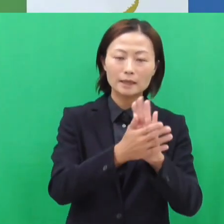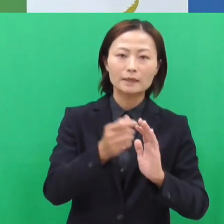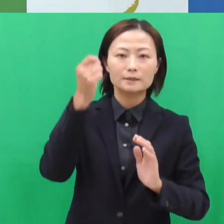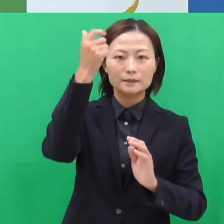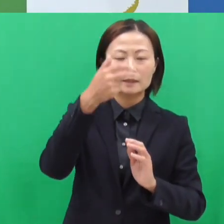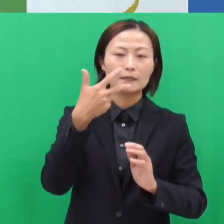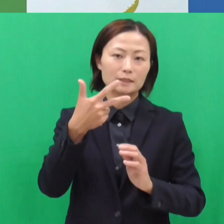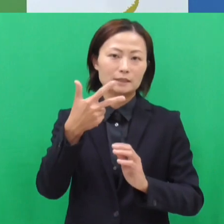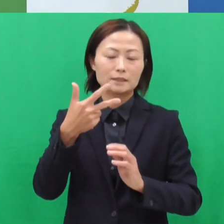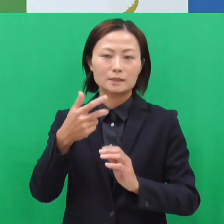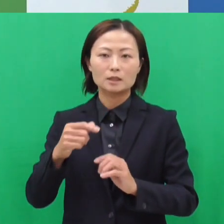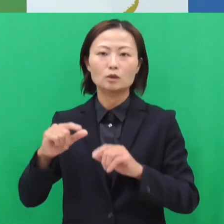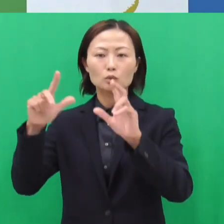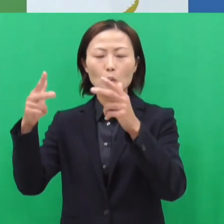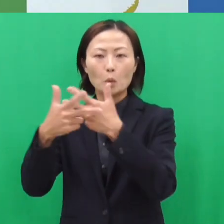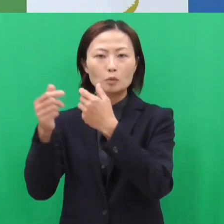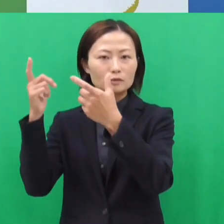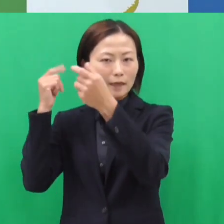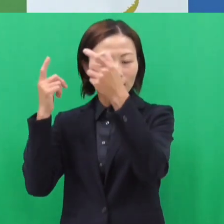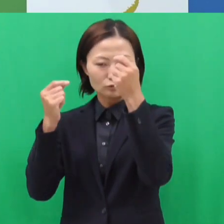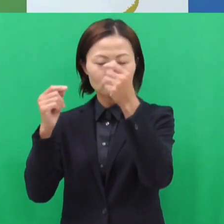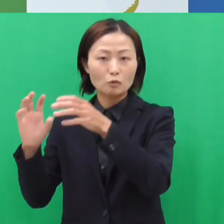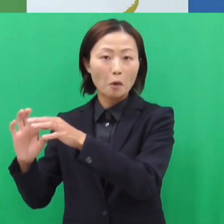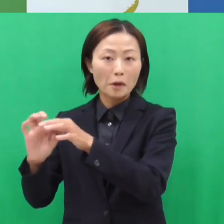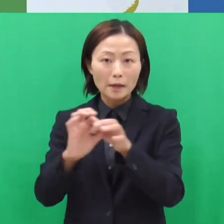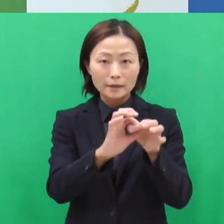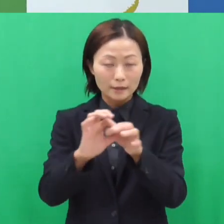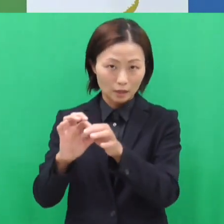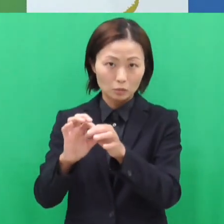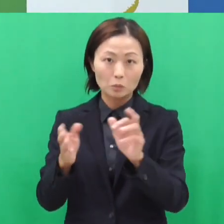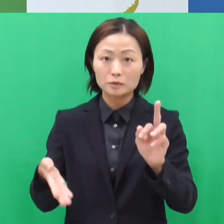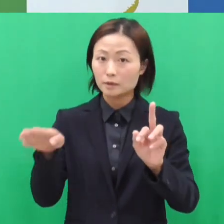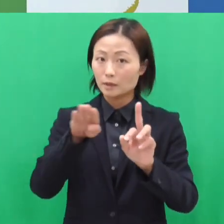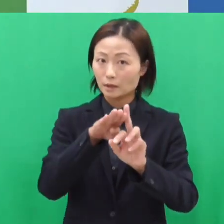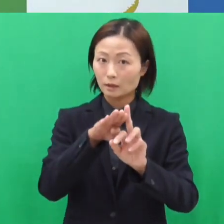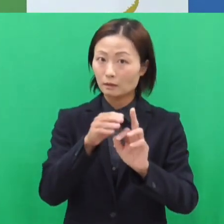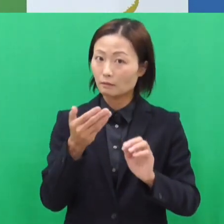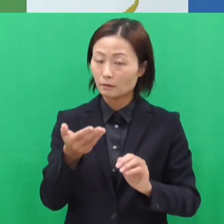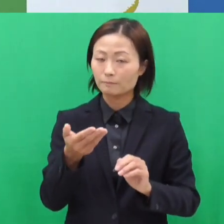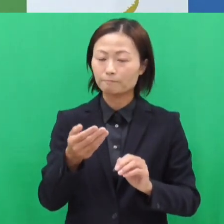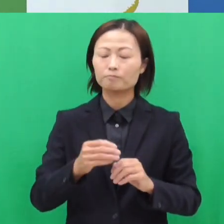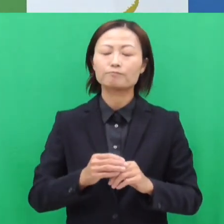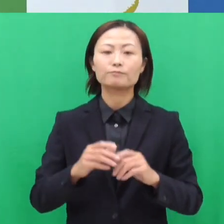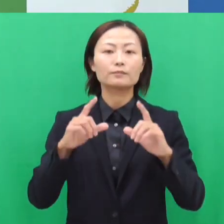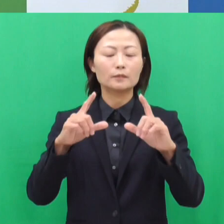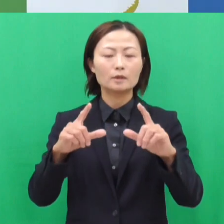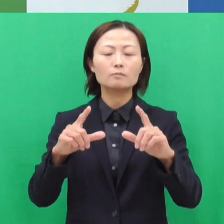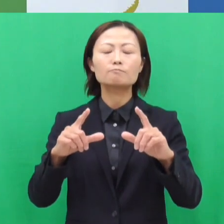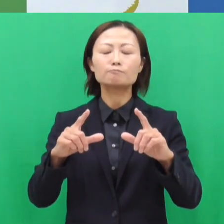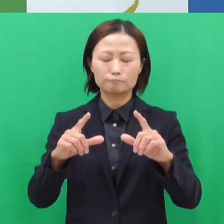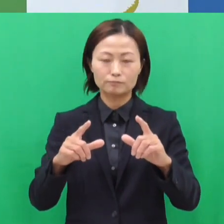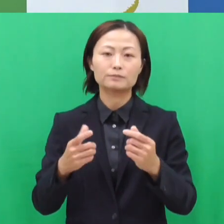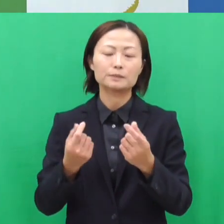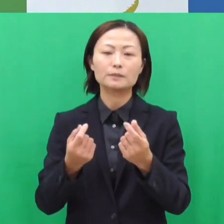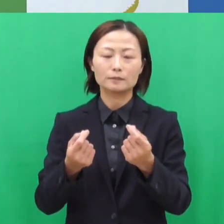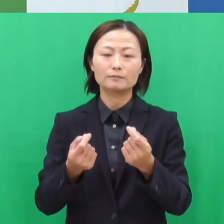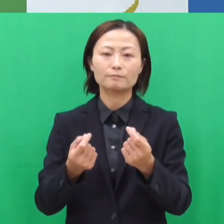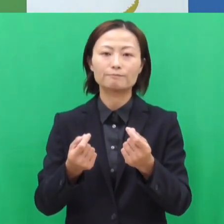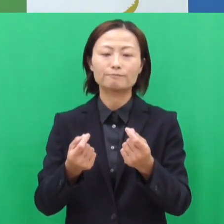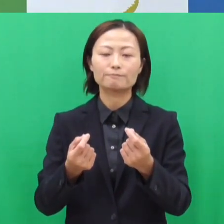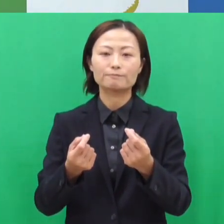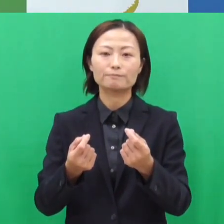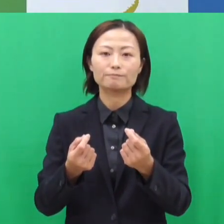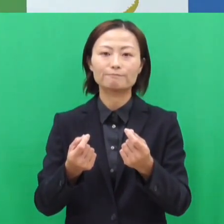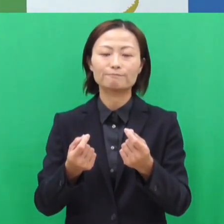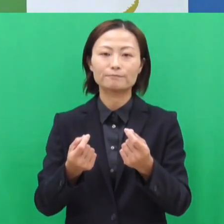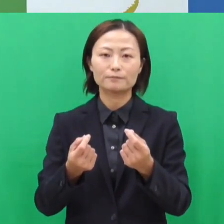の連携した接種選択するためには従来と基本的にはお話です